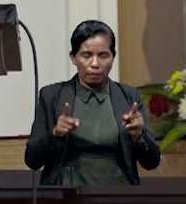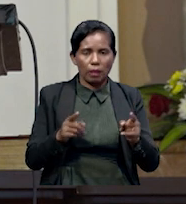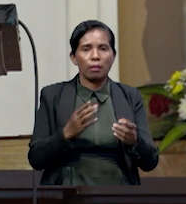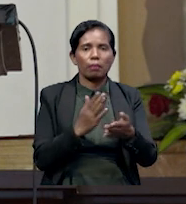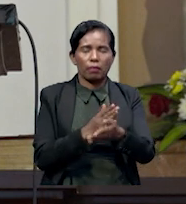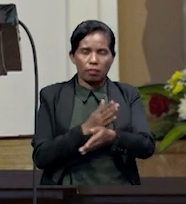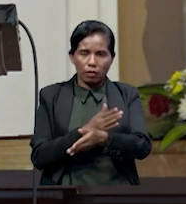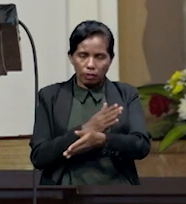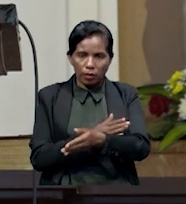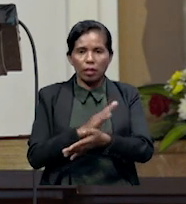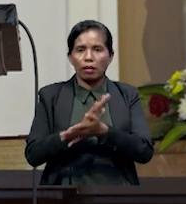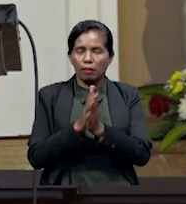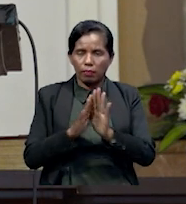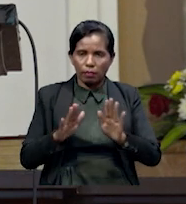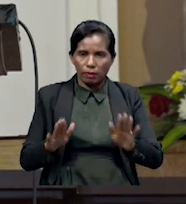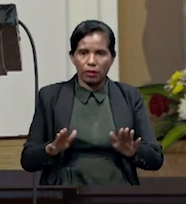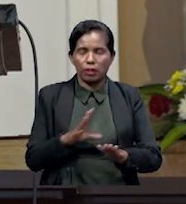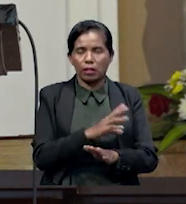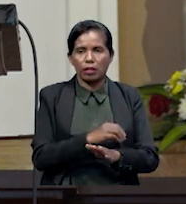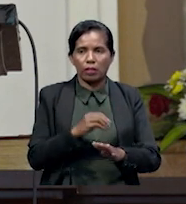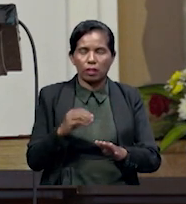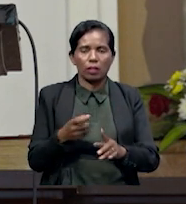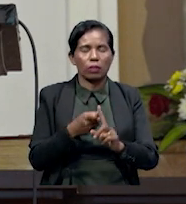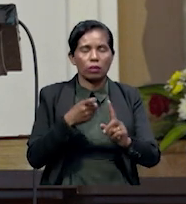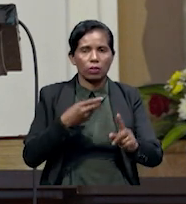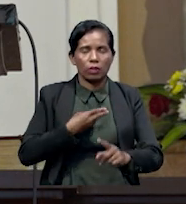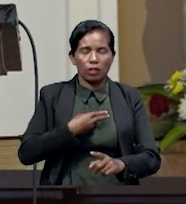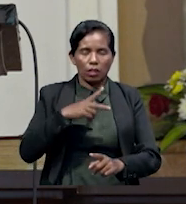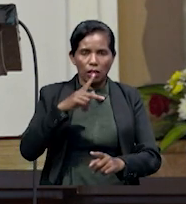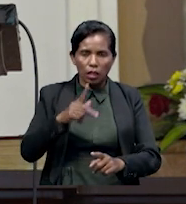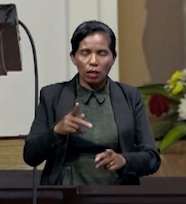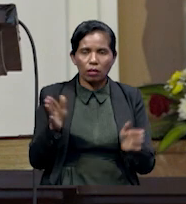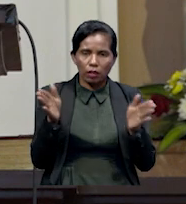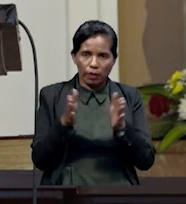promove pas ne lihusi hahalo ki kuang hirak ne.